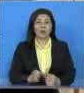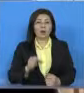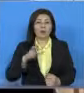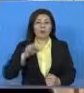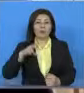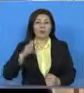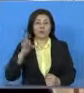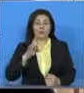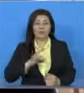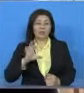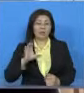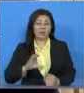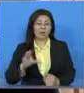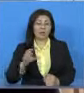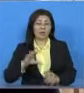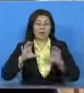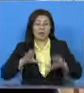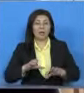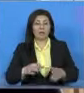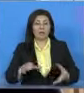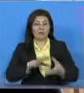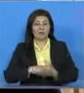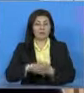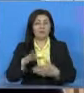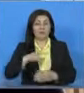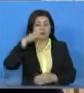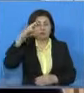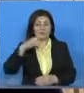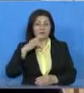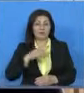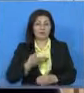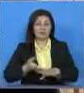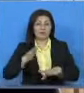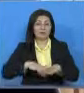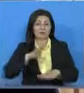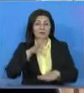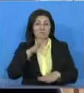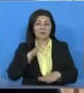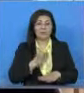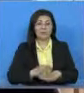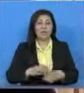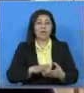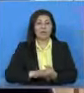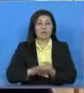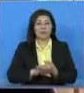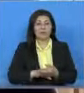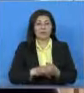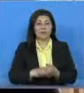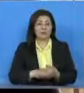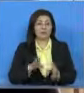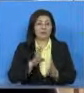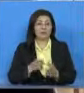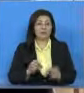Абулхайрхан смог объединить три жуза в очень сложные времена, когда нависла угроза лишения земель. В наше время единство так же важно, как и тогда, но единство невозможно